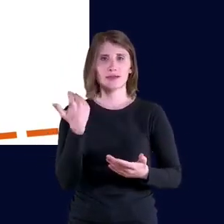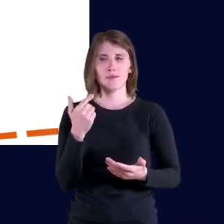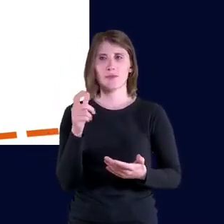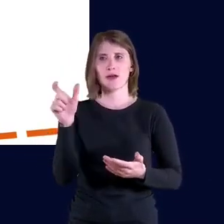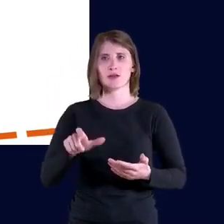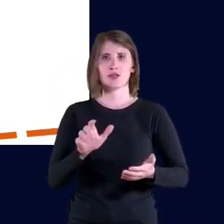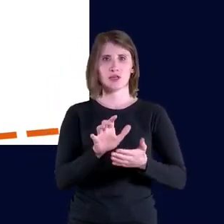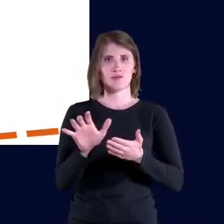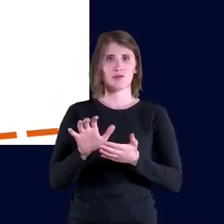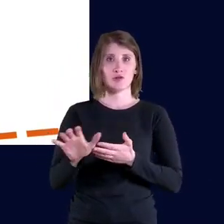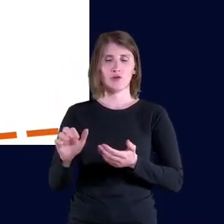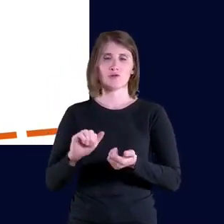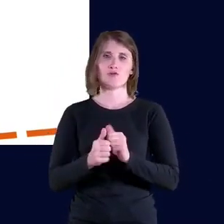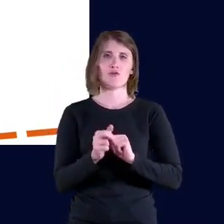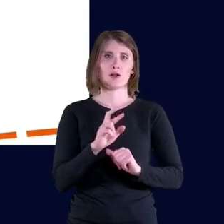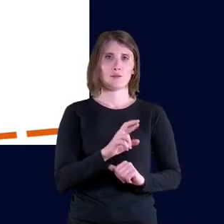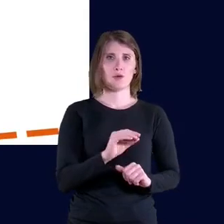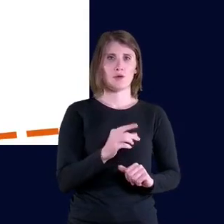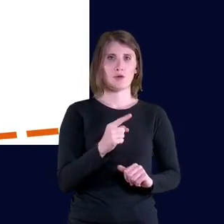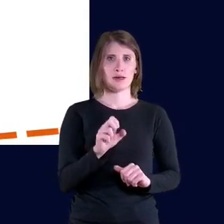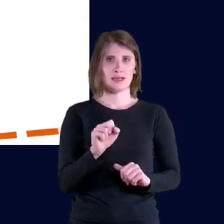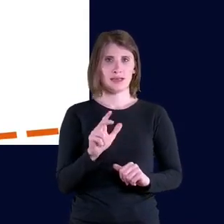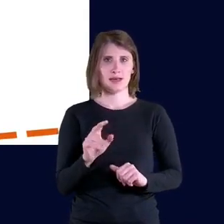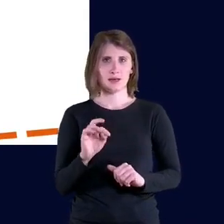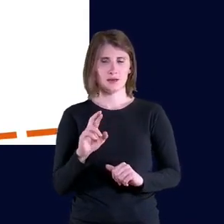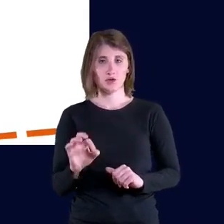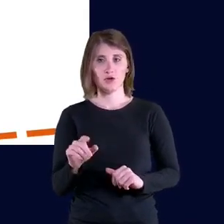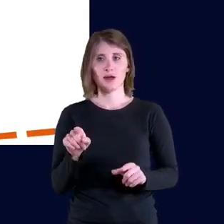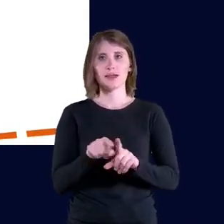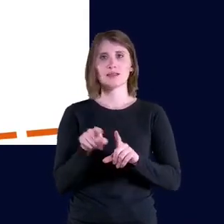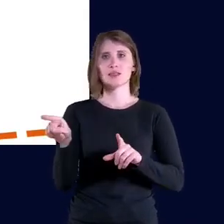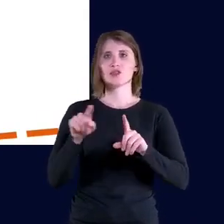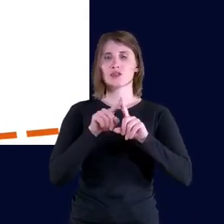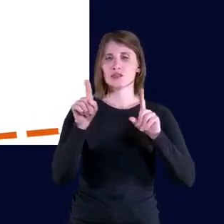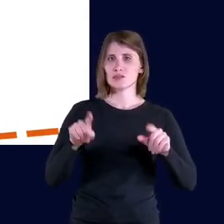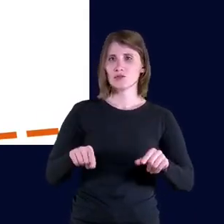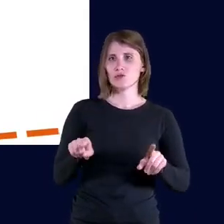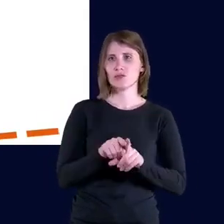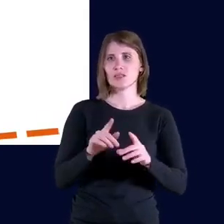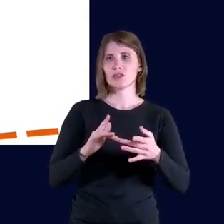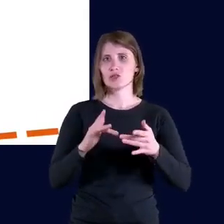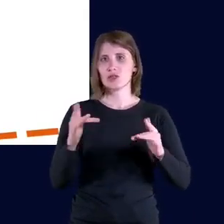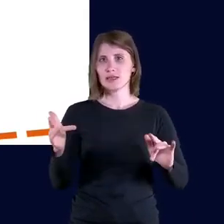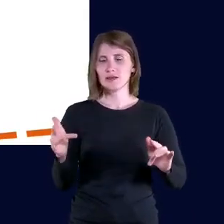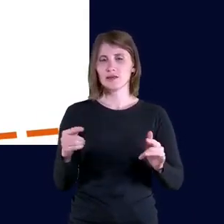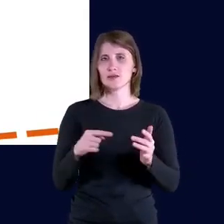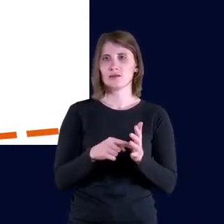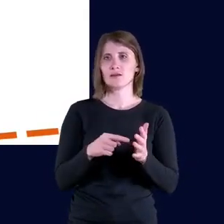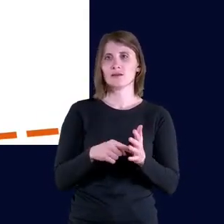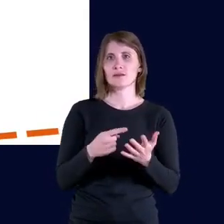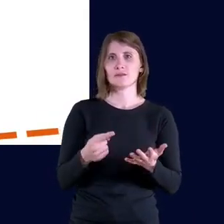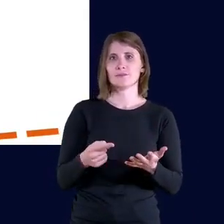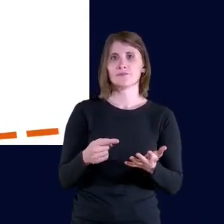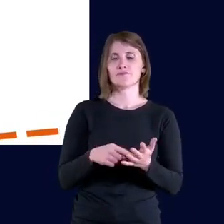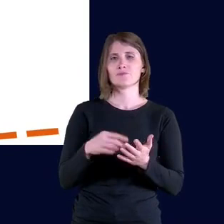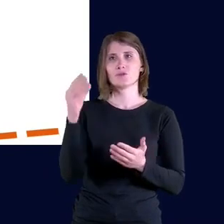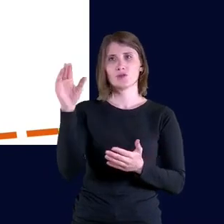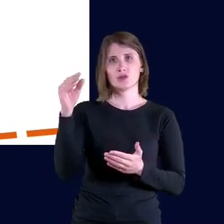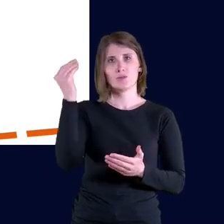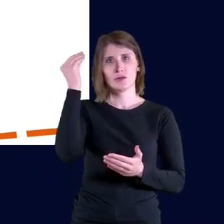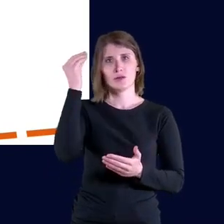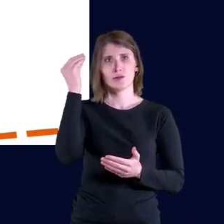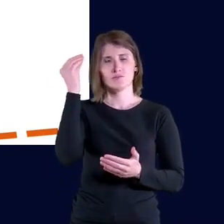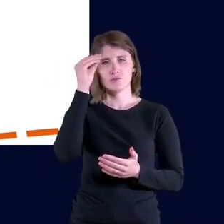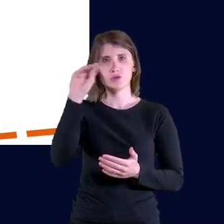wydawców redaktorów ale tam również na tej stronie jest zamieszczony link do formularza do zgłoszenia